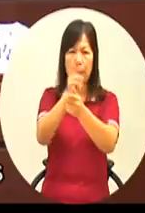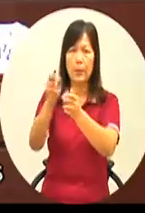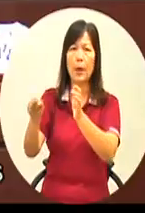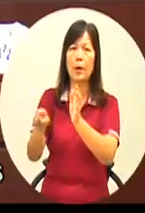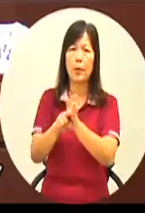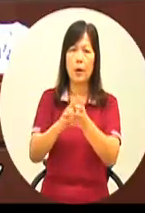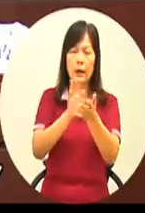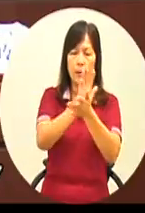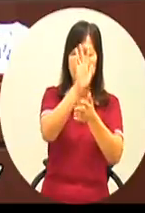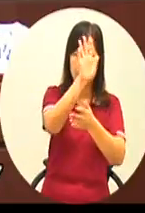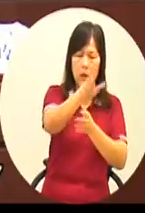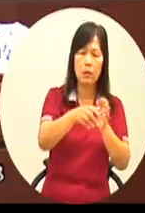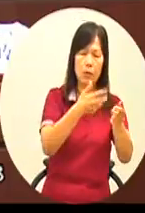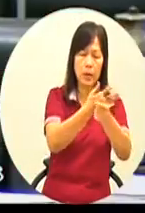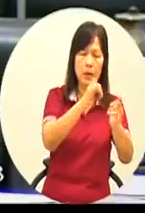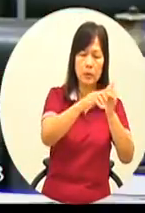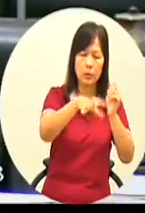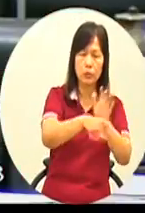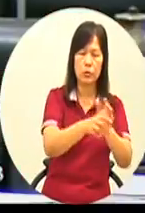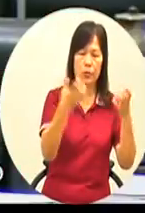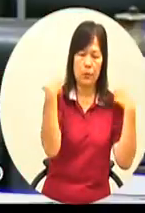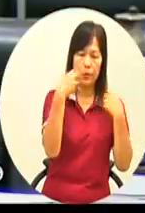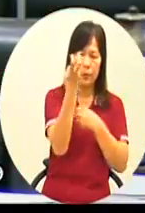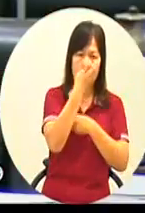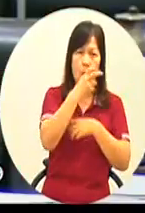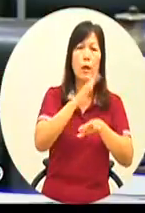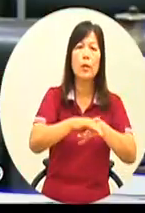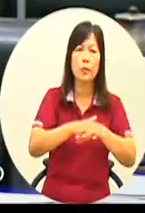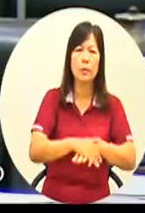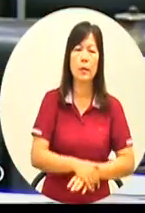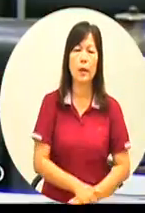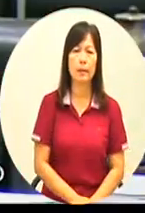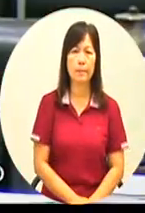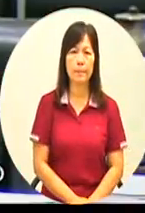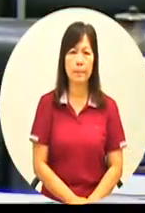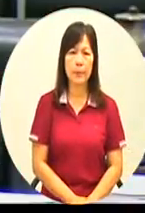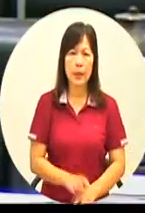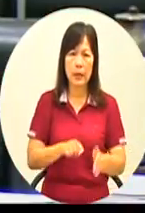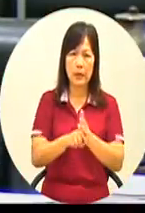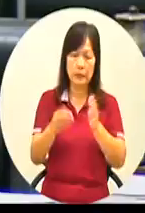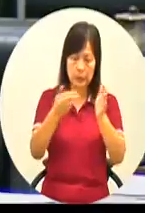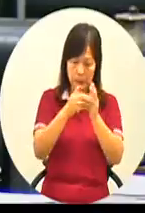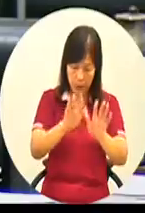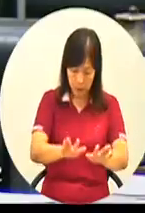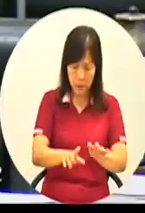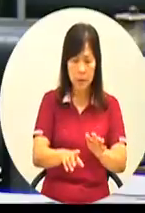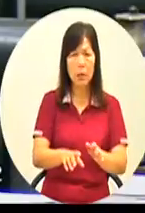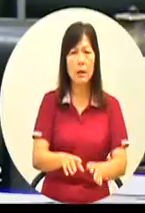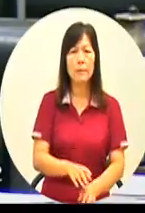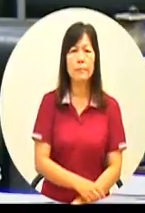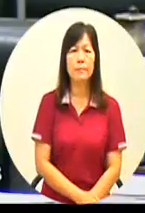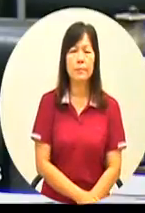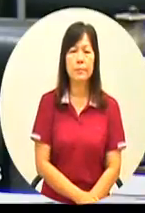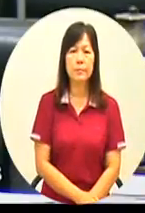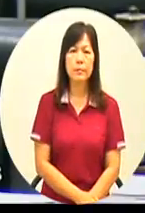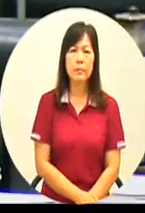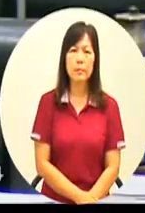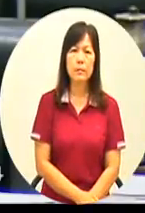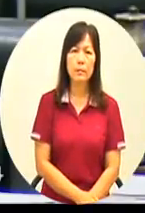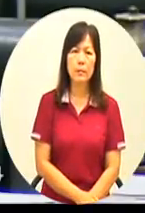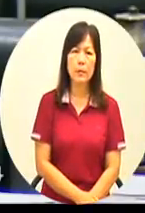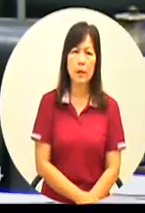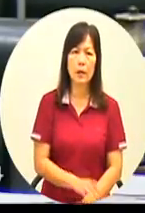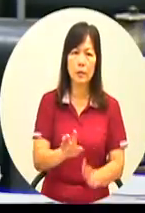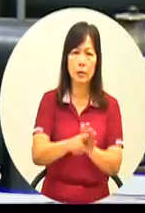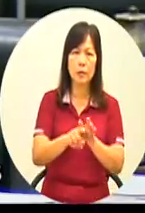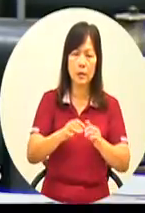社会局来做经营管理。 好， 是， 因为到目前为止啊，虽然现在已经社会局长请坐，虽然是